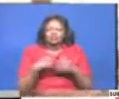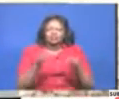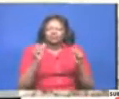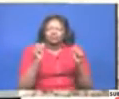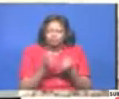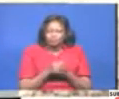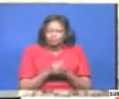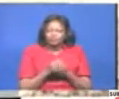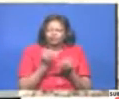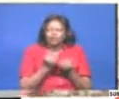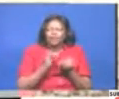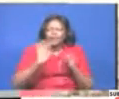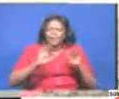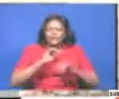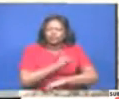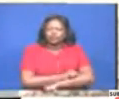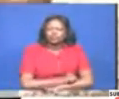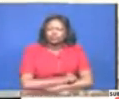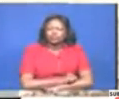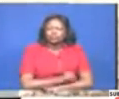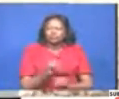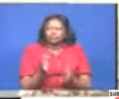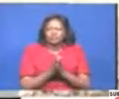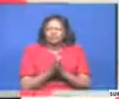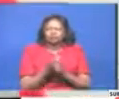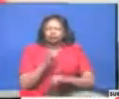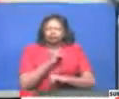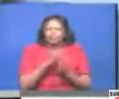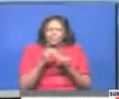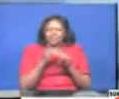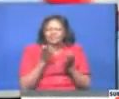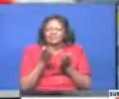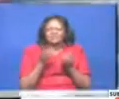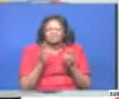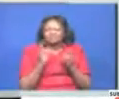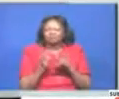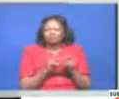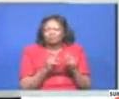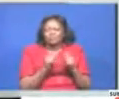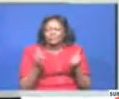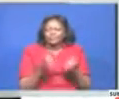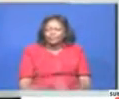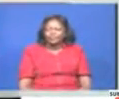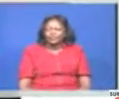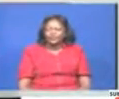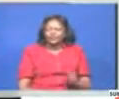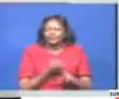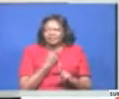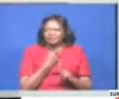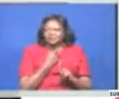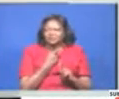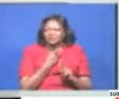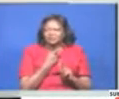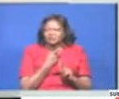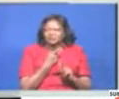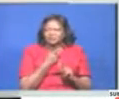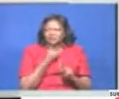warudi shule, lessons zetu zifunguliwe na shughuli zote ziende sawa. Sisi tunachoomba cha kwanza ni uchaguzi wa amani,